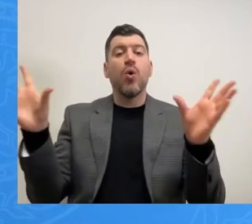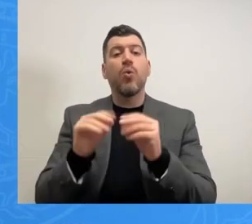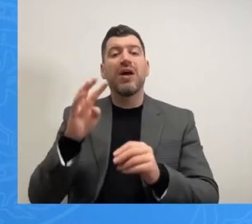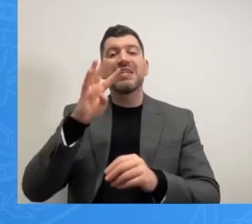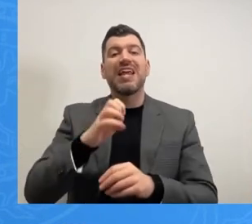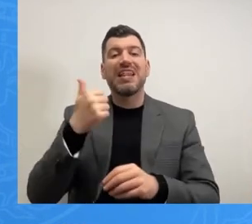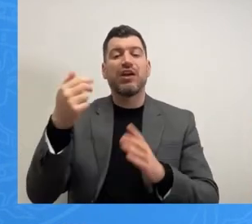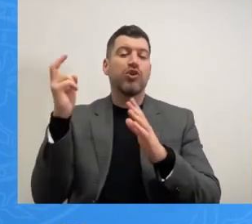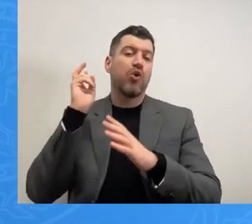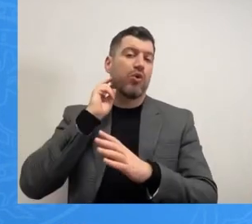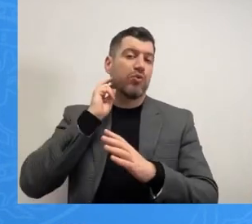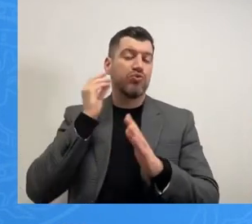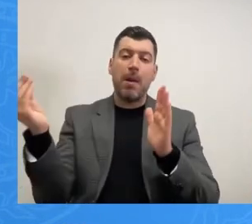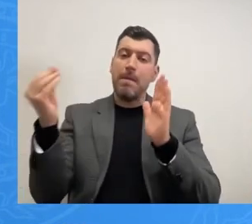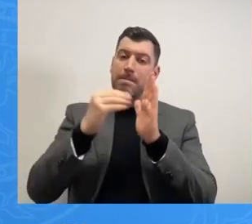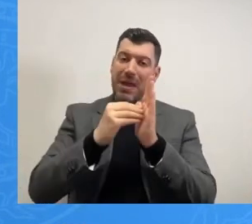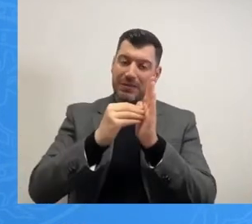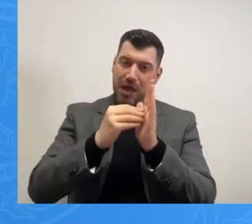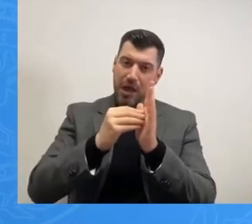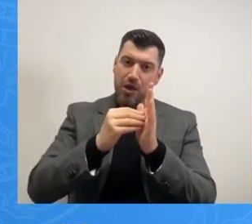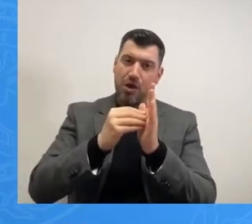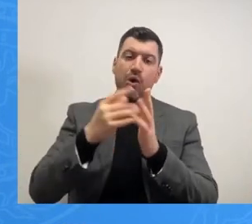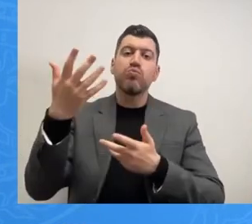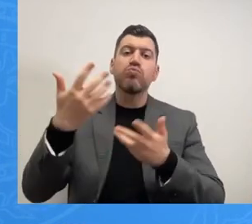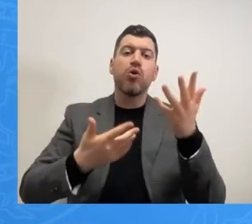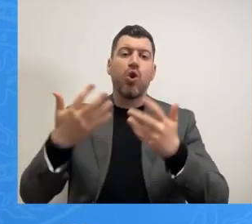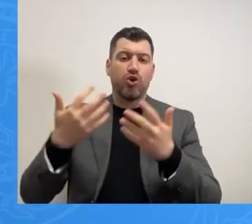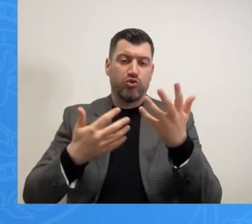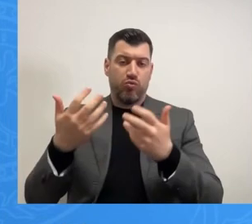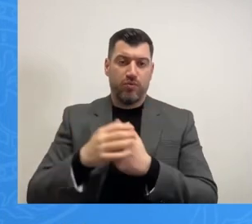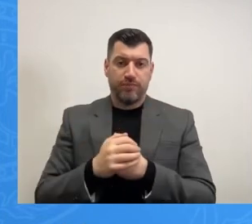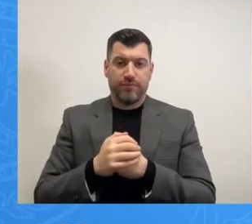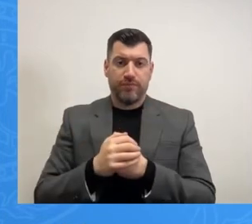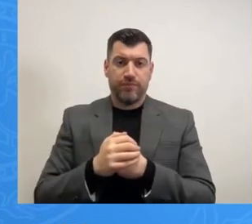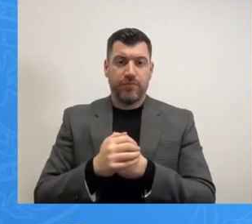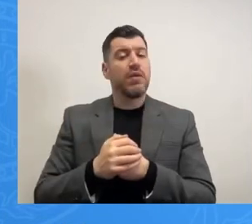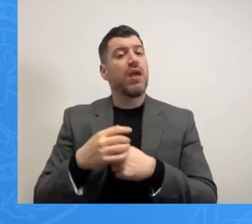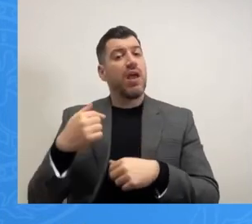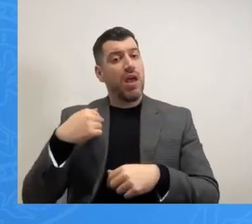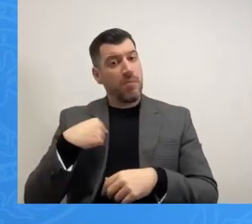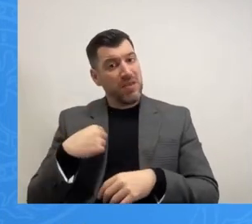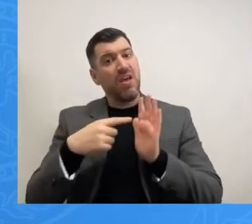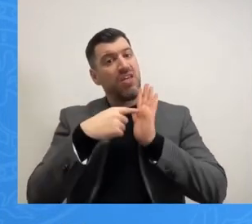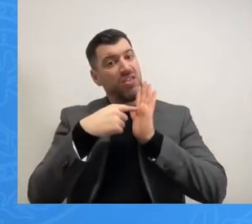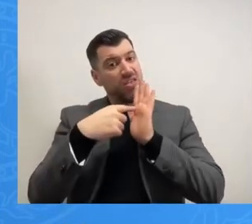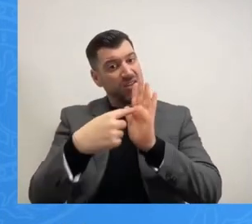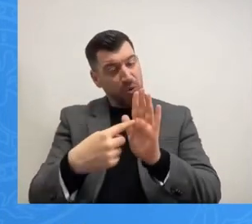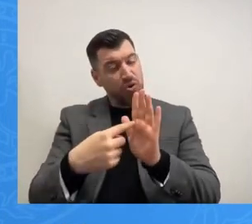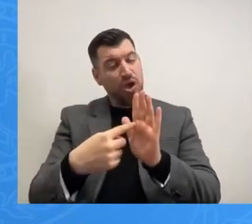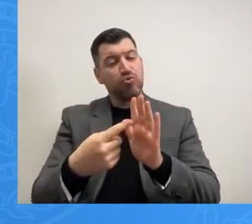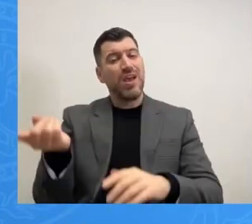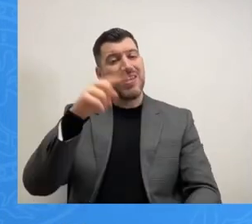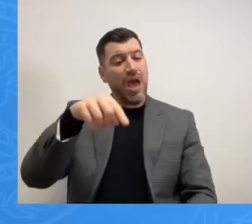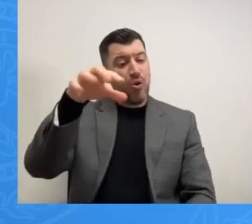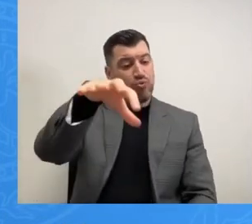προϋπολογισμό. Προφανώς δεν είναι το μόνο κομμάτι και θα επανέλθουμε αναδεικνύοντας και άλλους χώρους, είτε που έχουν ήδη